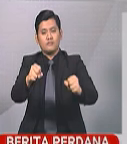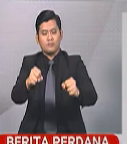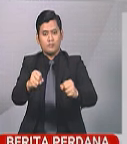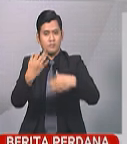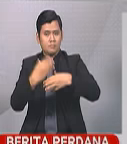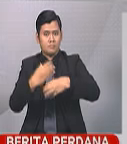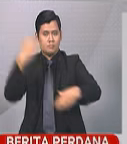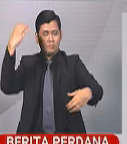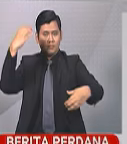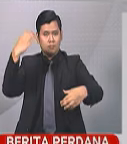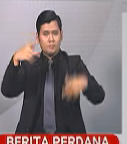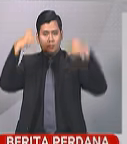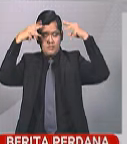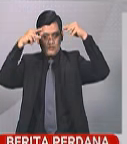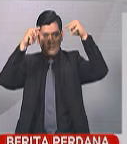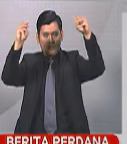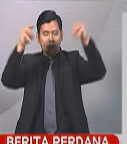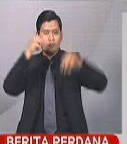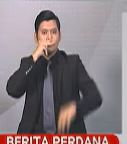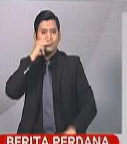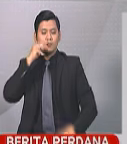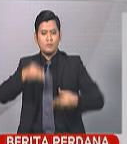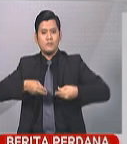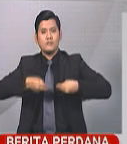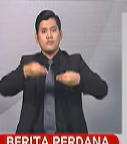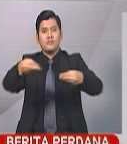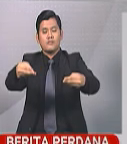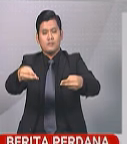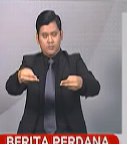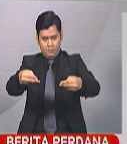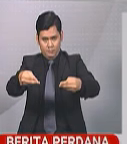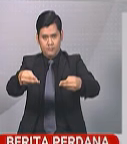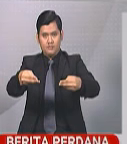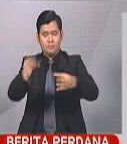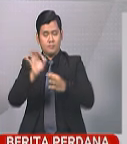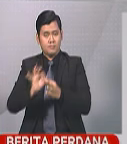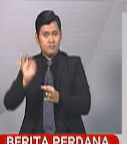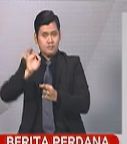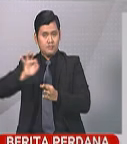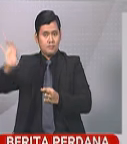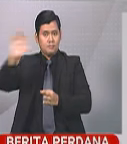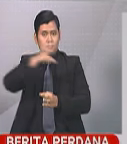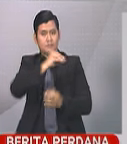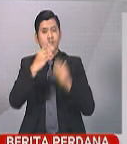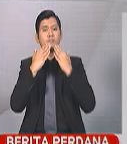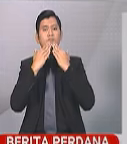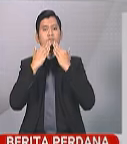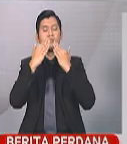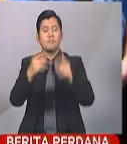kata-kata semangat sambil menzahirkan penghargaan kerajaan terhadap mereka.